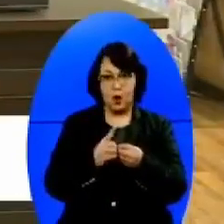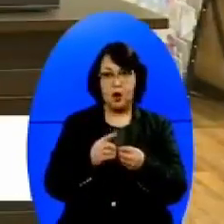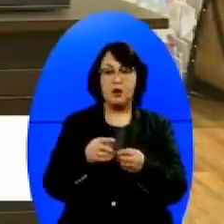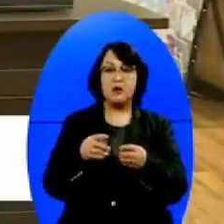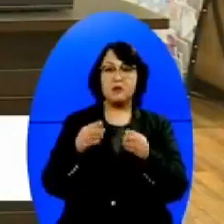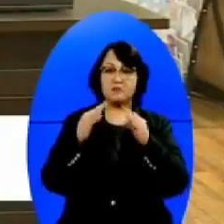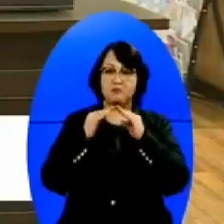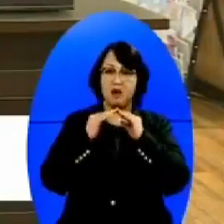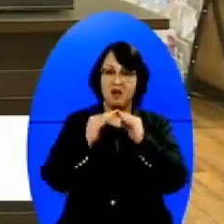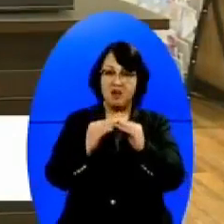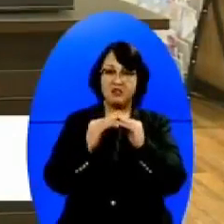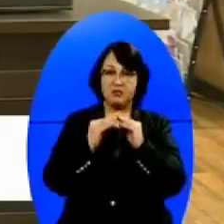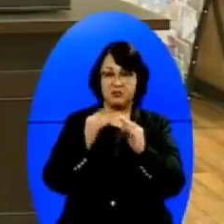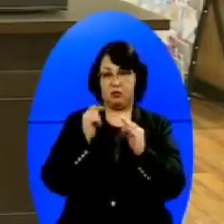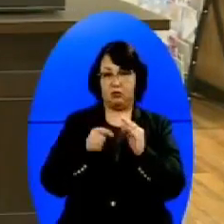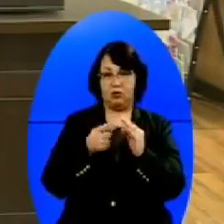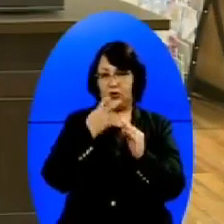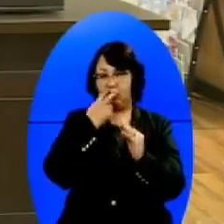мэрэгжилтнүүд хэлж байсан юм а.